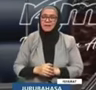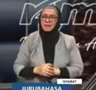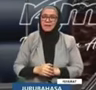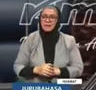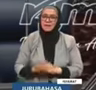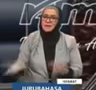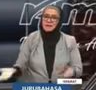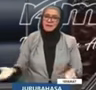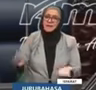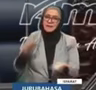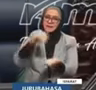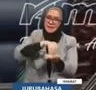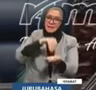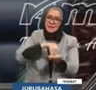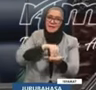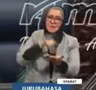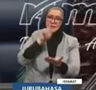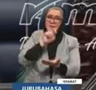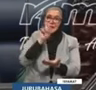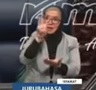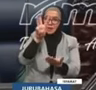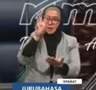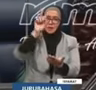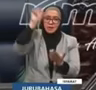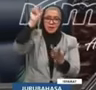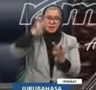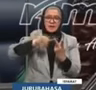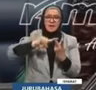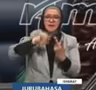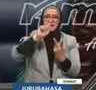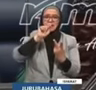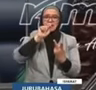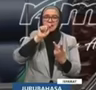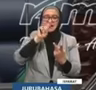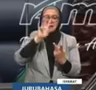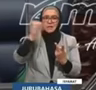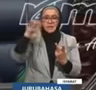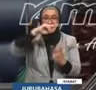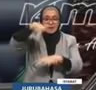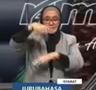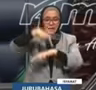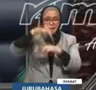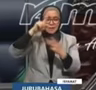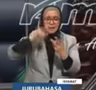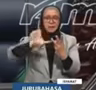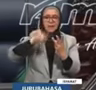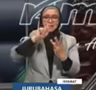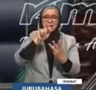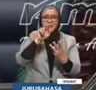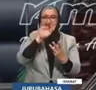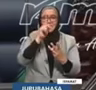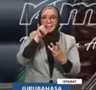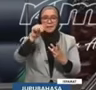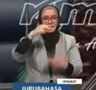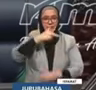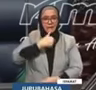izin ditawar Sabah tawi-tawi Filipina dan Tarakan Indonesia